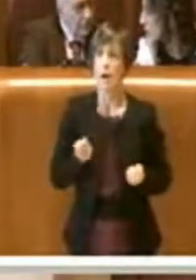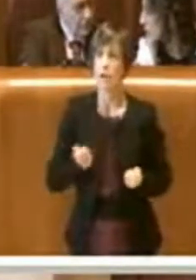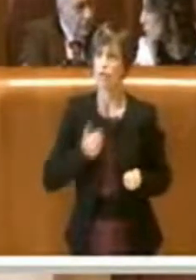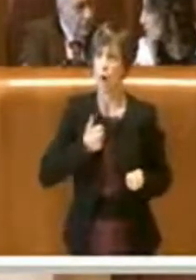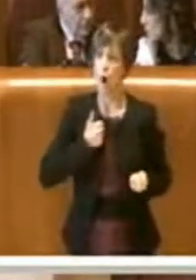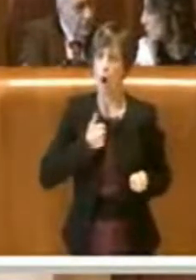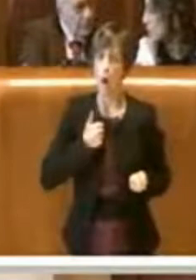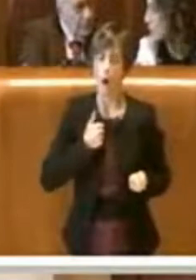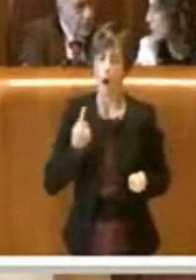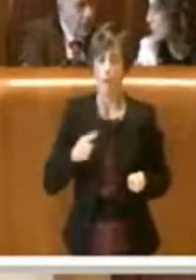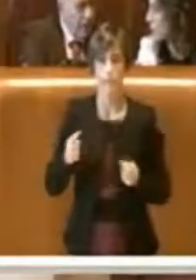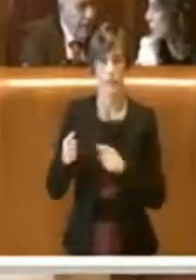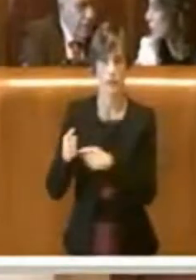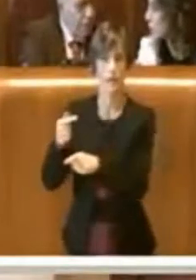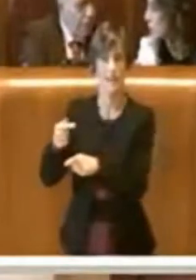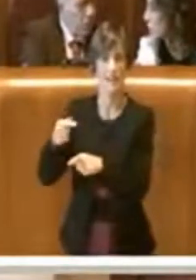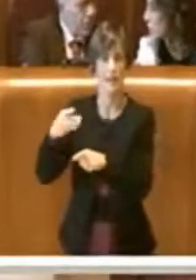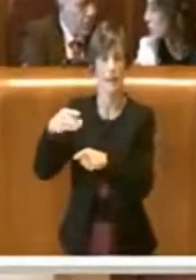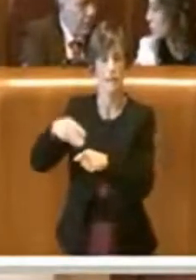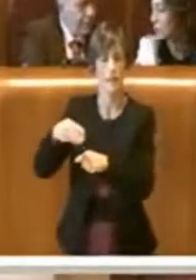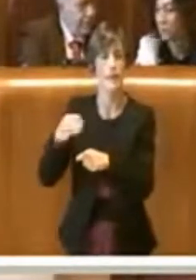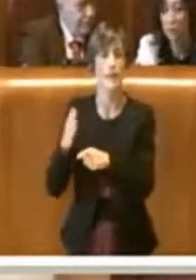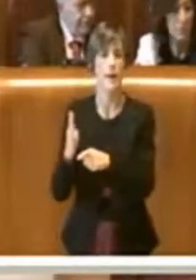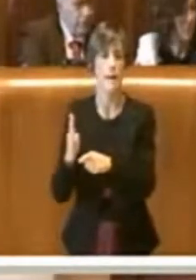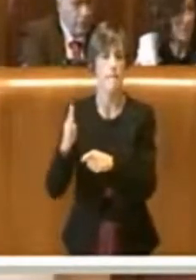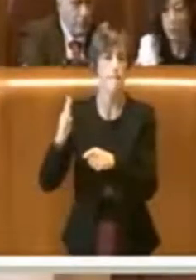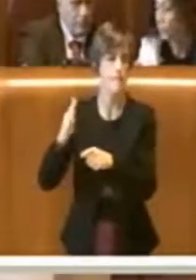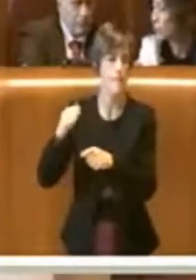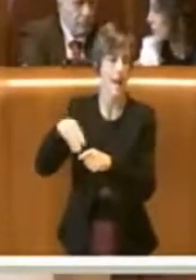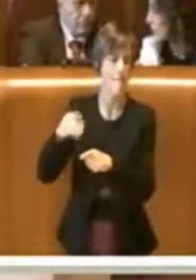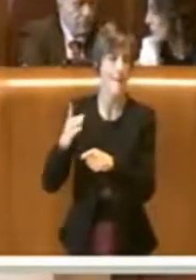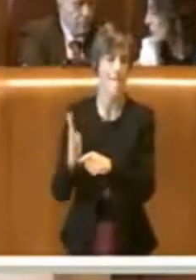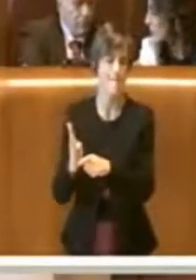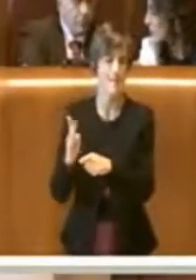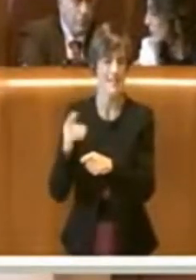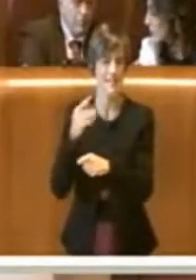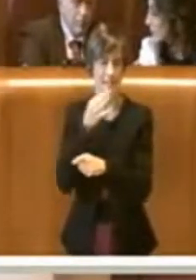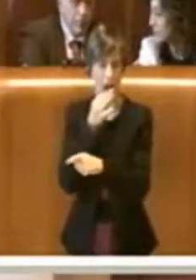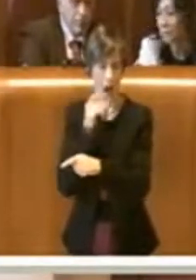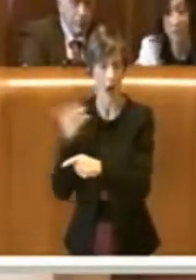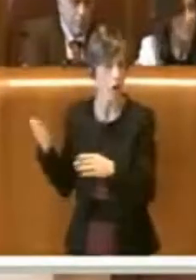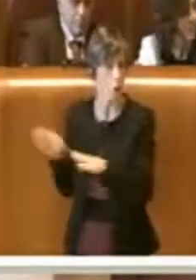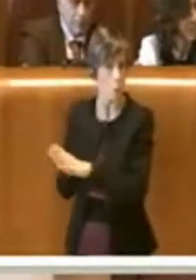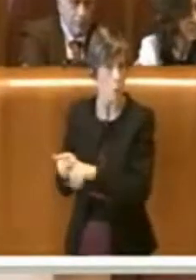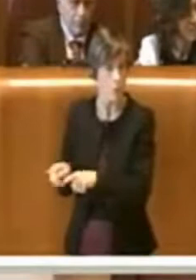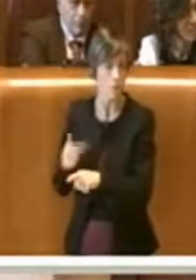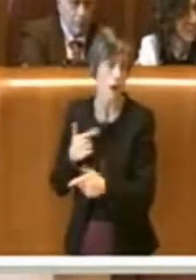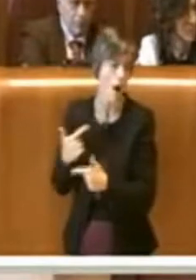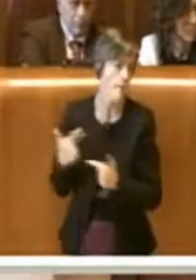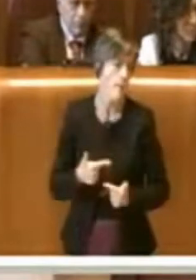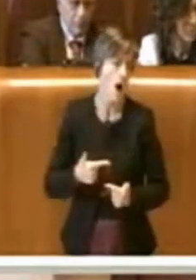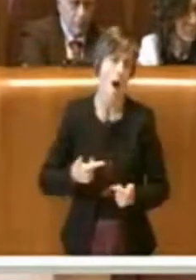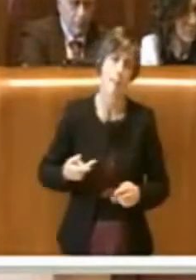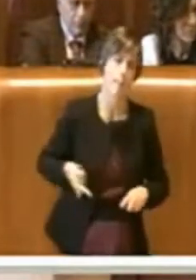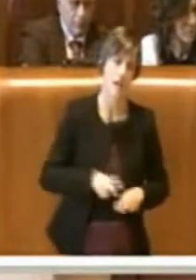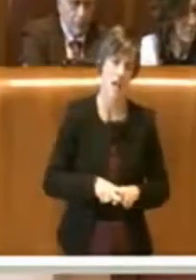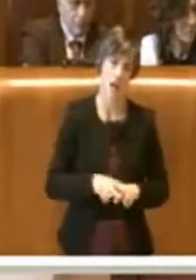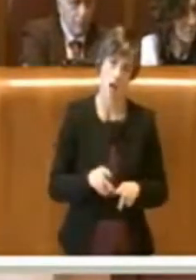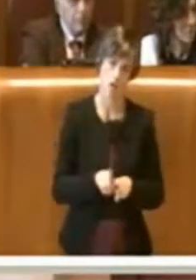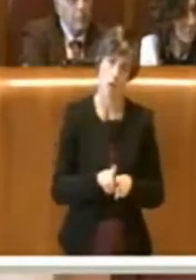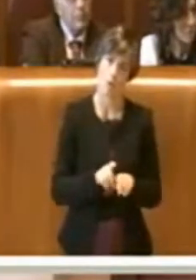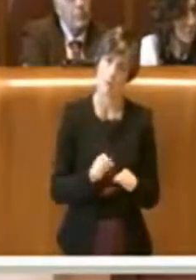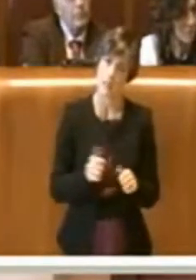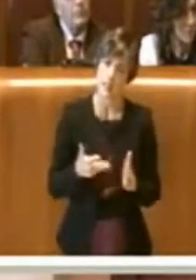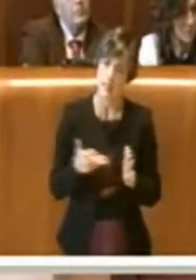colpo. Inoltre vorrei ricordare, anche di questo si tace stranamente nell'ordinanza della